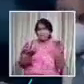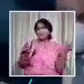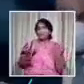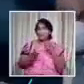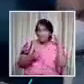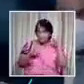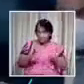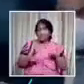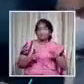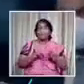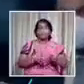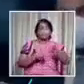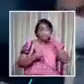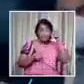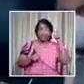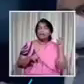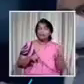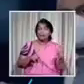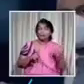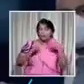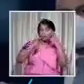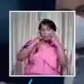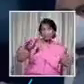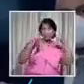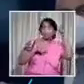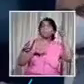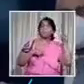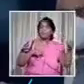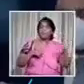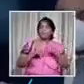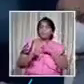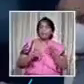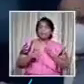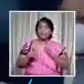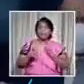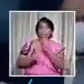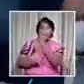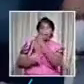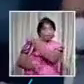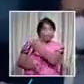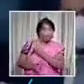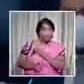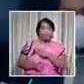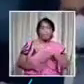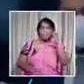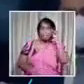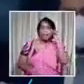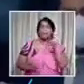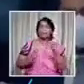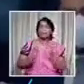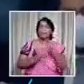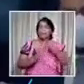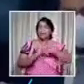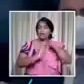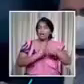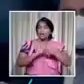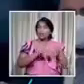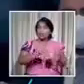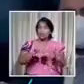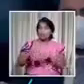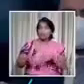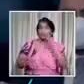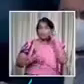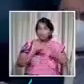දැන් ජනාධිපතිවරයාගේ උද්දච්චකම හින්දාම පාදනීය කියන තනි පුද්ගලයෙක් කියපෙකාගෙන මේ රටේ කෘෂි කර්මාන්තය